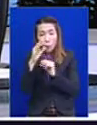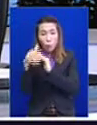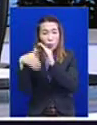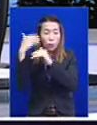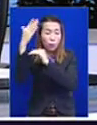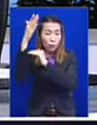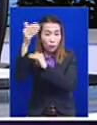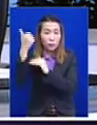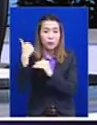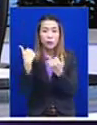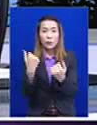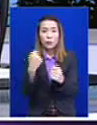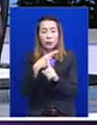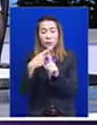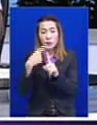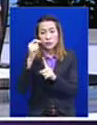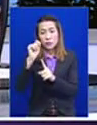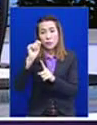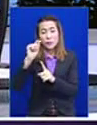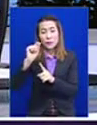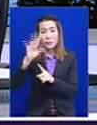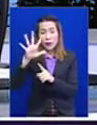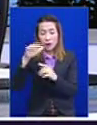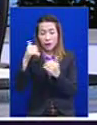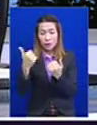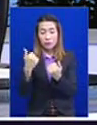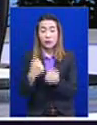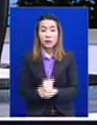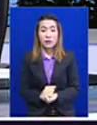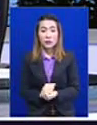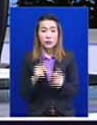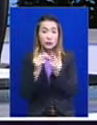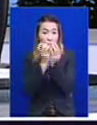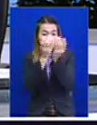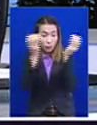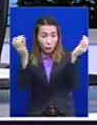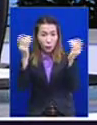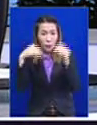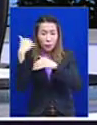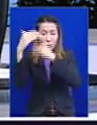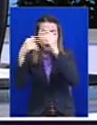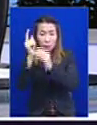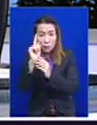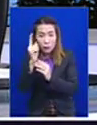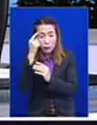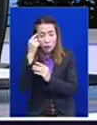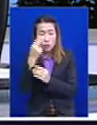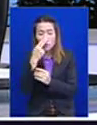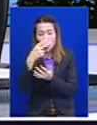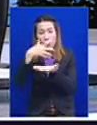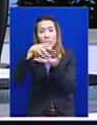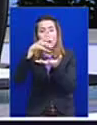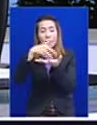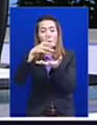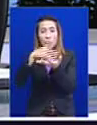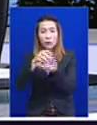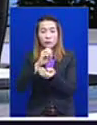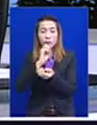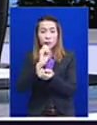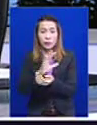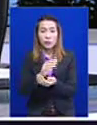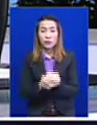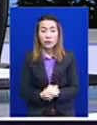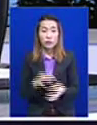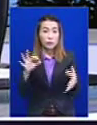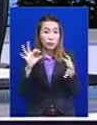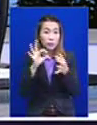างสมบูรณ์ในวันที่29มีนาคมนี้ครับ ค่ะถ้าเกิดพรุ่งนี้มีความคืบหน้าอย่างไรจะมีการรายงานให้ทราบกันอีกครั้งนึงนะคะมาดูในเรื่องของ